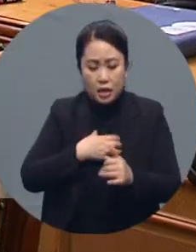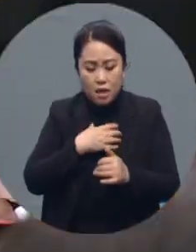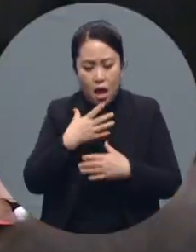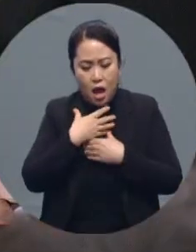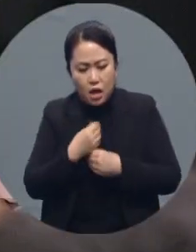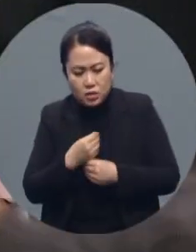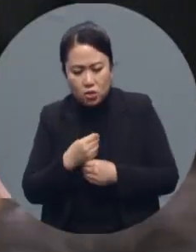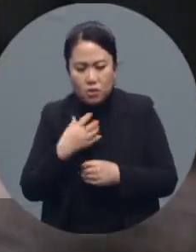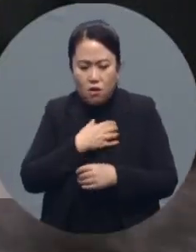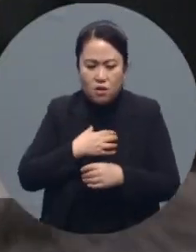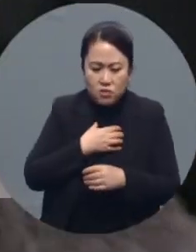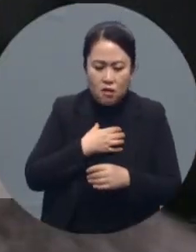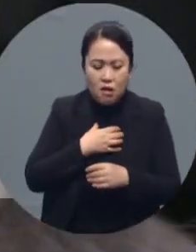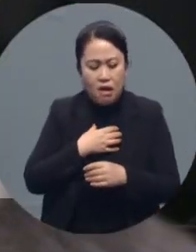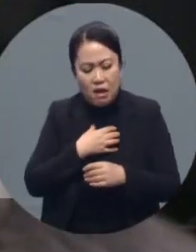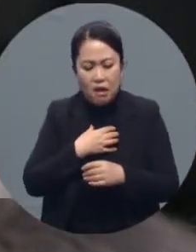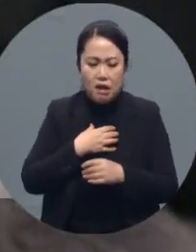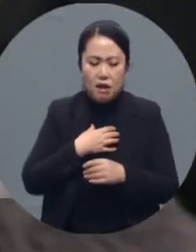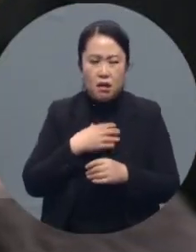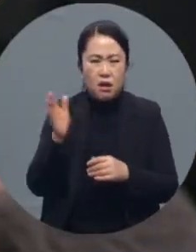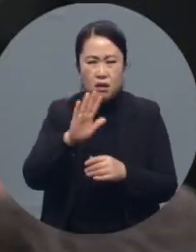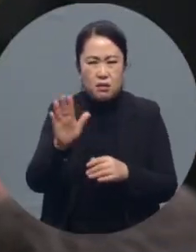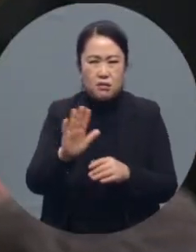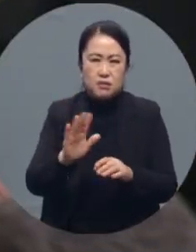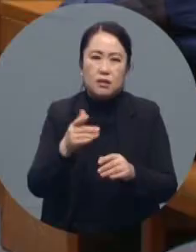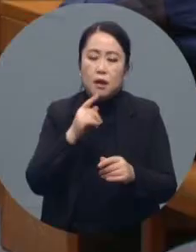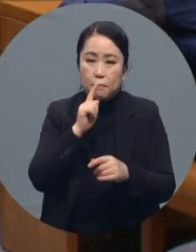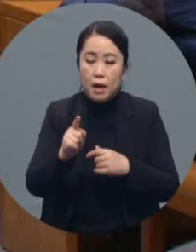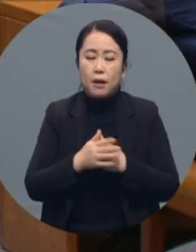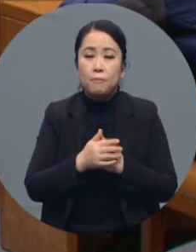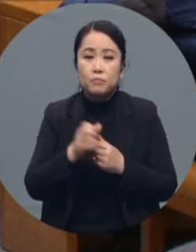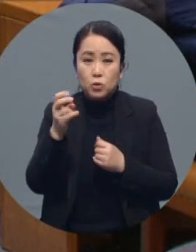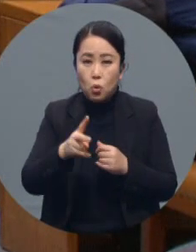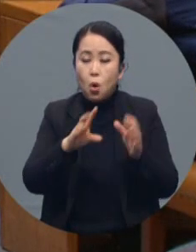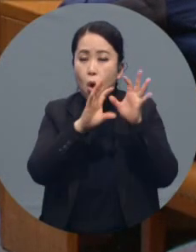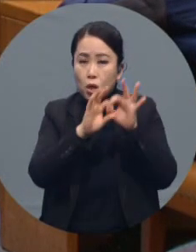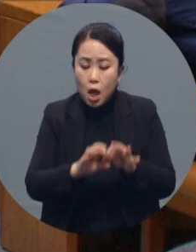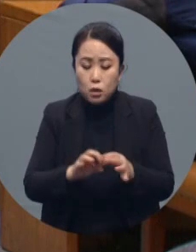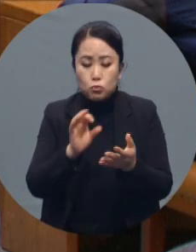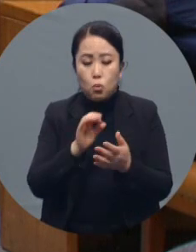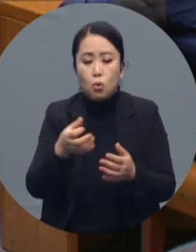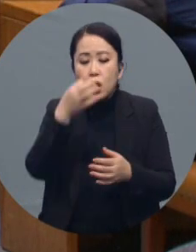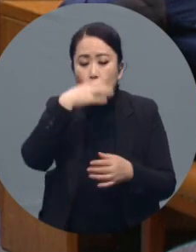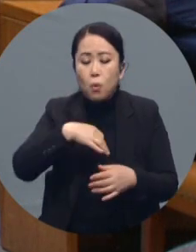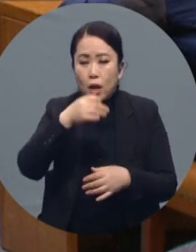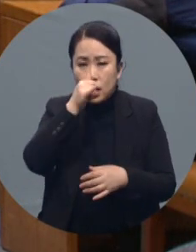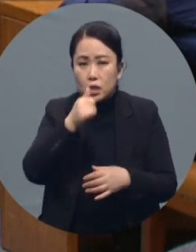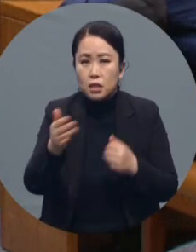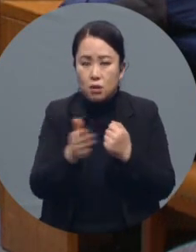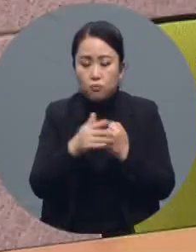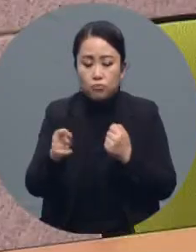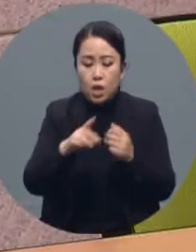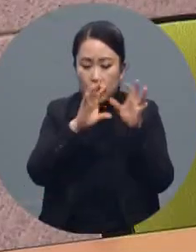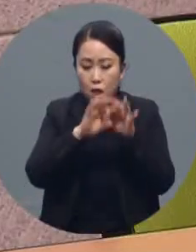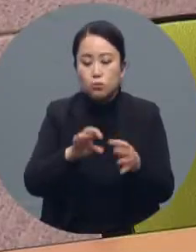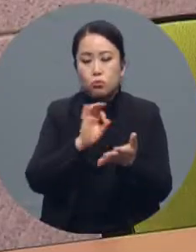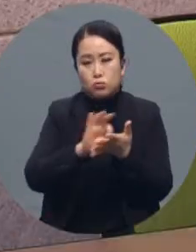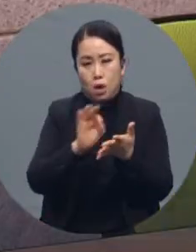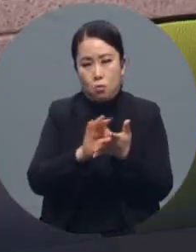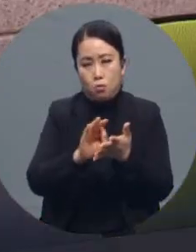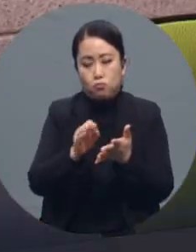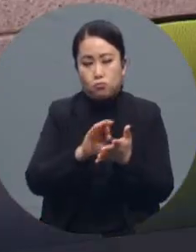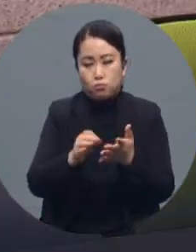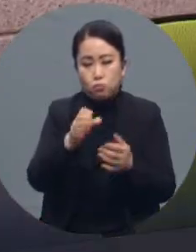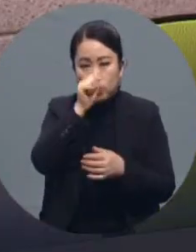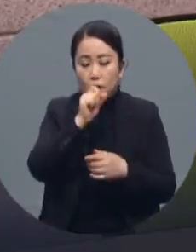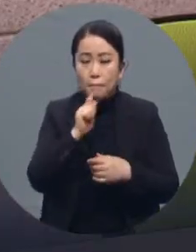평화했습니다. 원전의 경제적 효과가 큰데 계속 운전을 하지 않을 이유가 없다는 겁니다. 원자력 발전소 계속